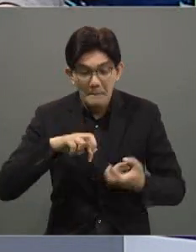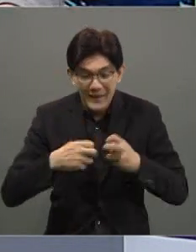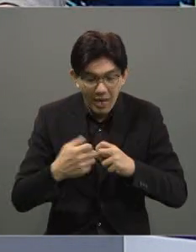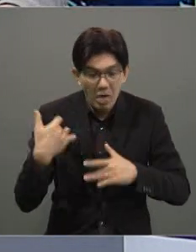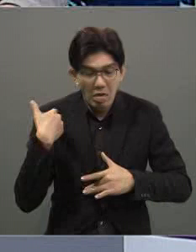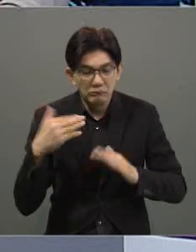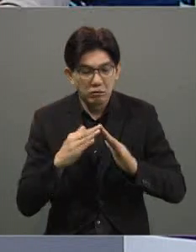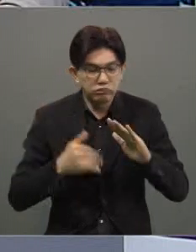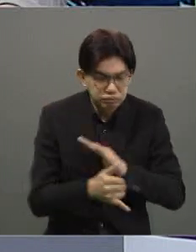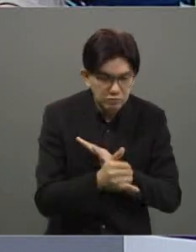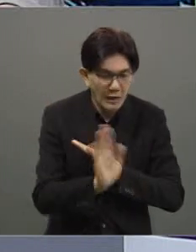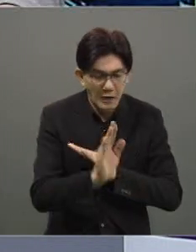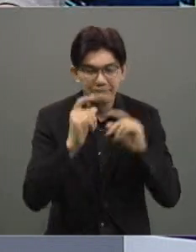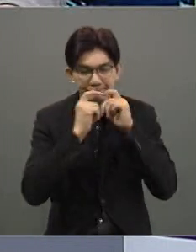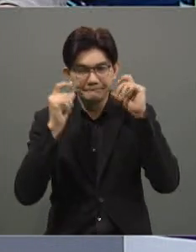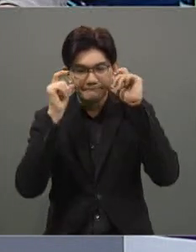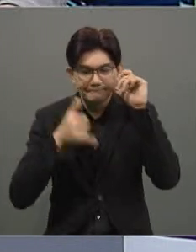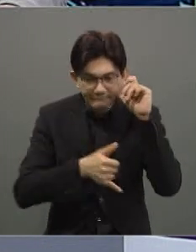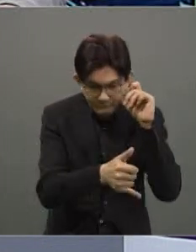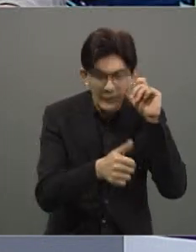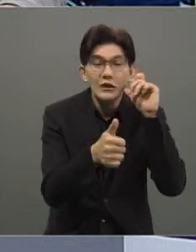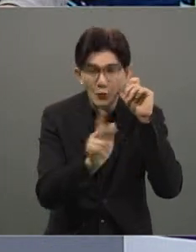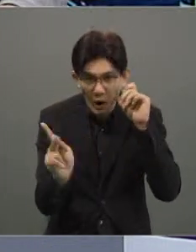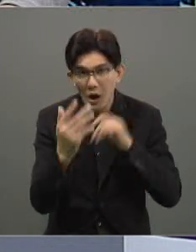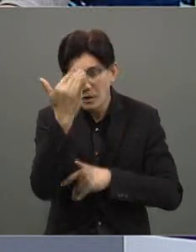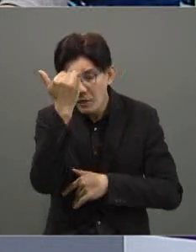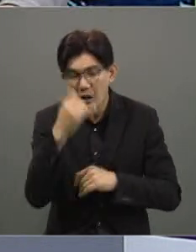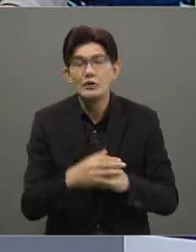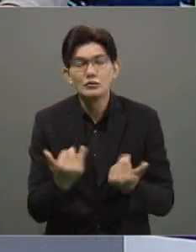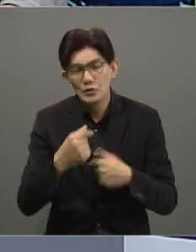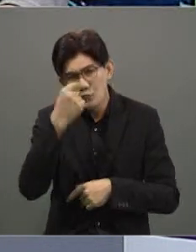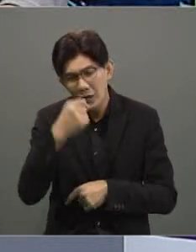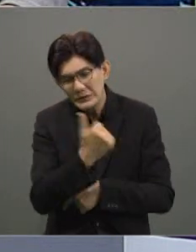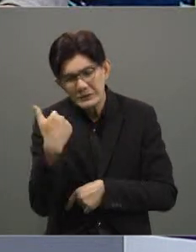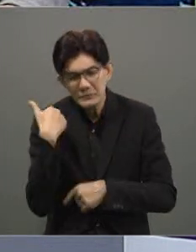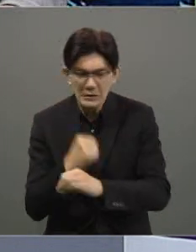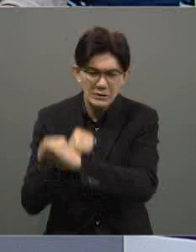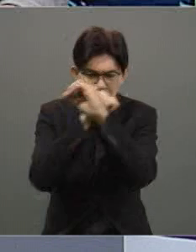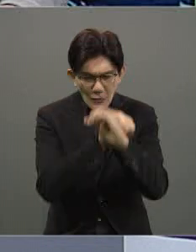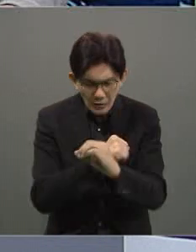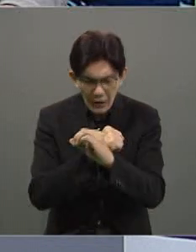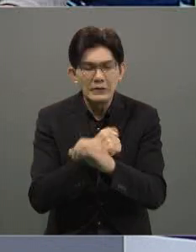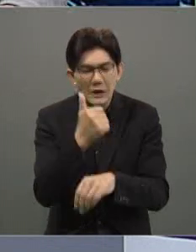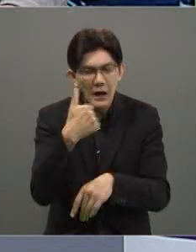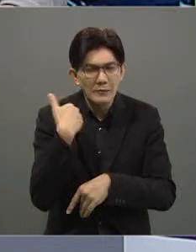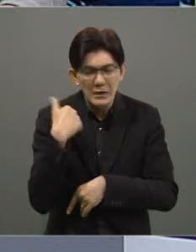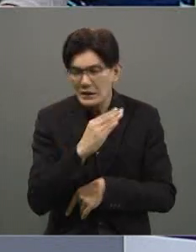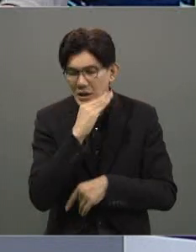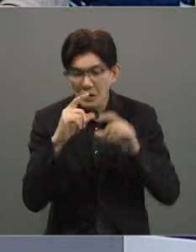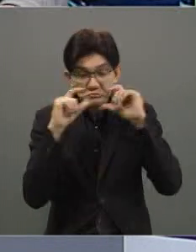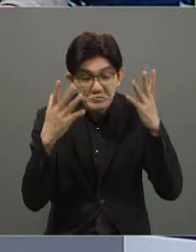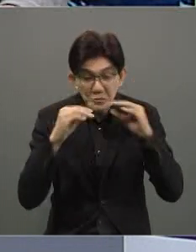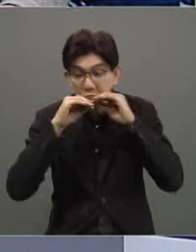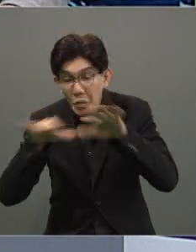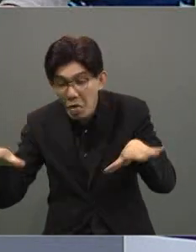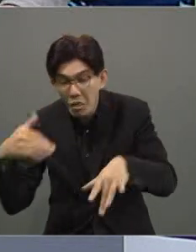เลี่ยงการออกนอกบ้านหรือว่าใส่หน้ากากลังไมก็จะดีนะครับเพราะว่าอย่างน้อยต่อให้ไม่เป็นโควิดเนี่ยเป็นหวัดอย่างอื่นเนี่ยมันก็สามารถที่จะแพร่กระจายและทำให้คนอื่นติดเชื้อได้